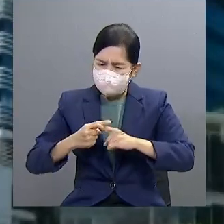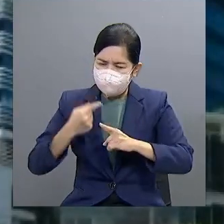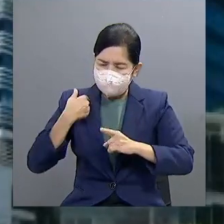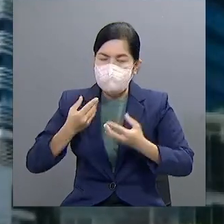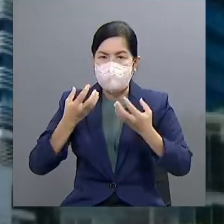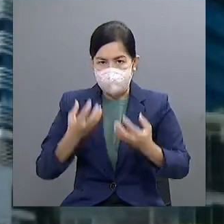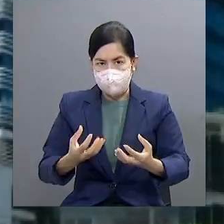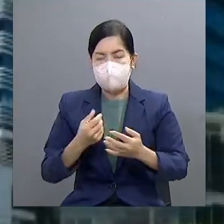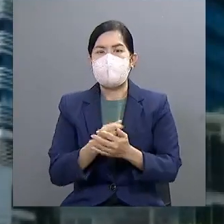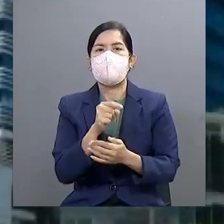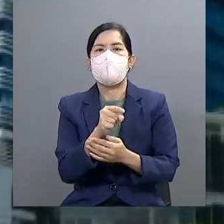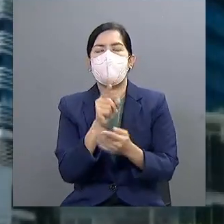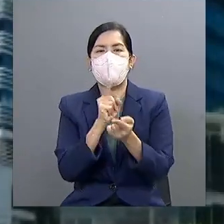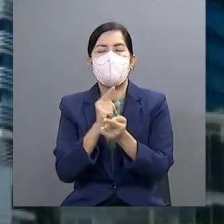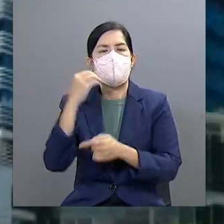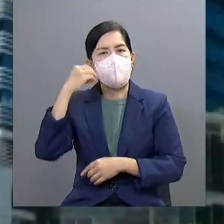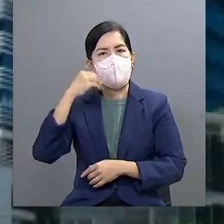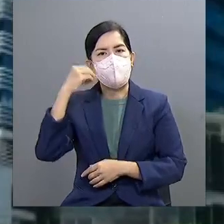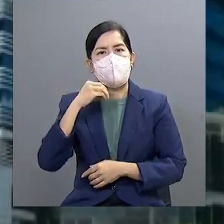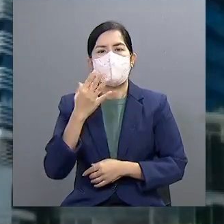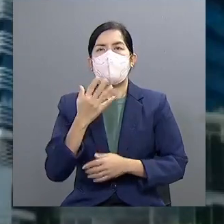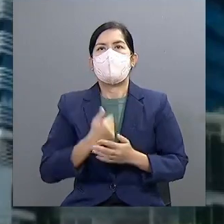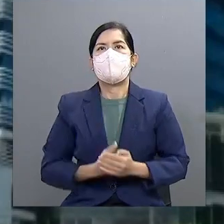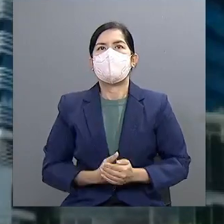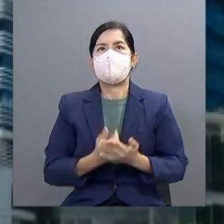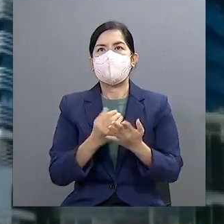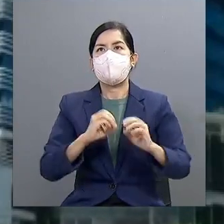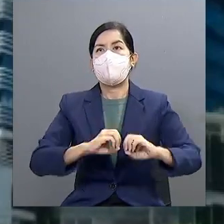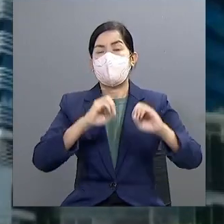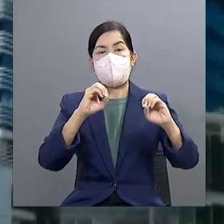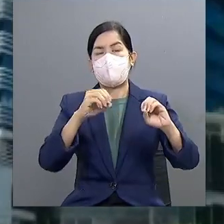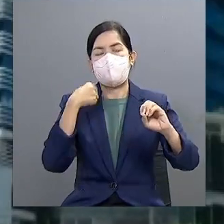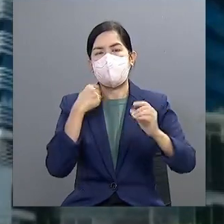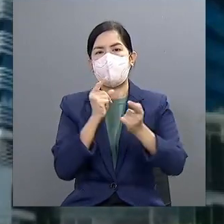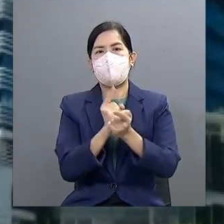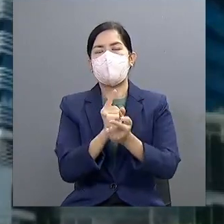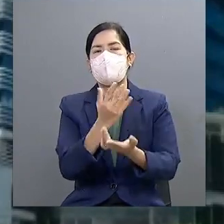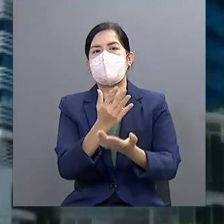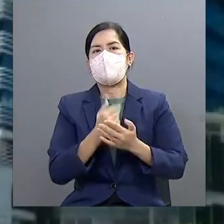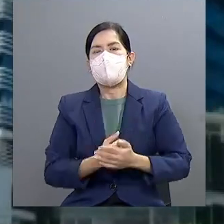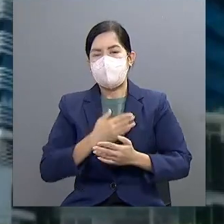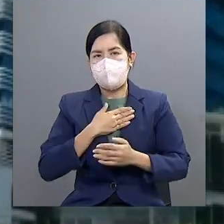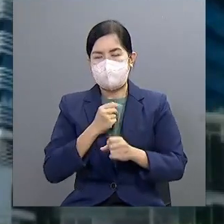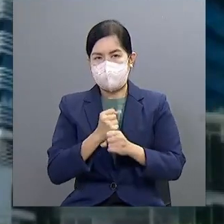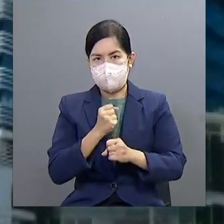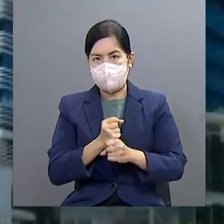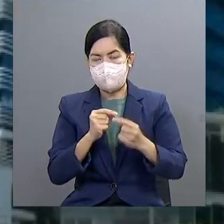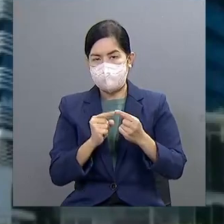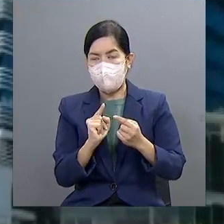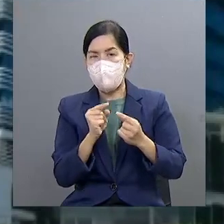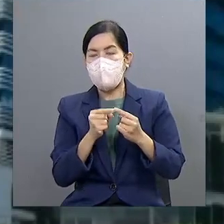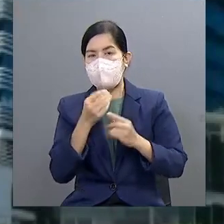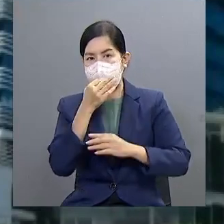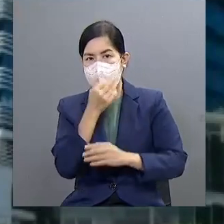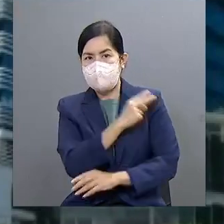พบบ่อยนะคะไม่เคยเลยค่ะนะคะตั้งแต่นะประกอบอาชีพเป็นแพทย์มาเนี่ยไม่เคยเจอเคสที่ต้องใช้กัญชาเลย